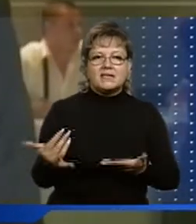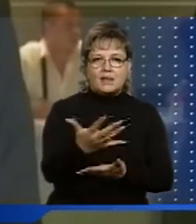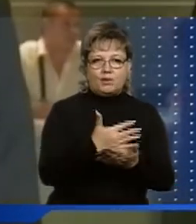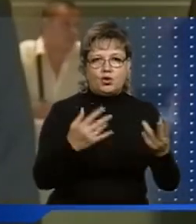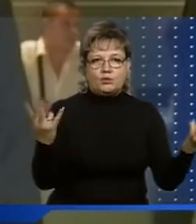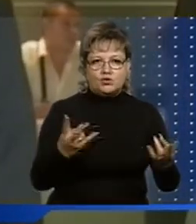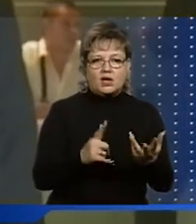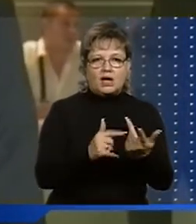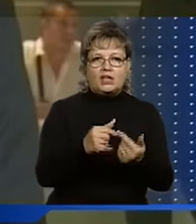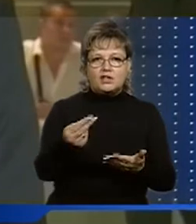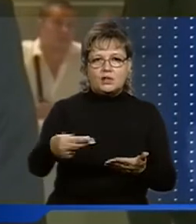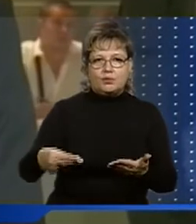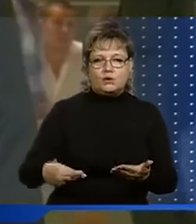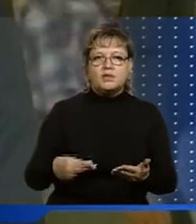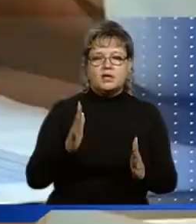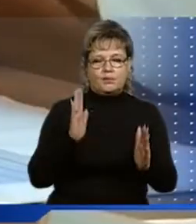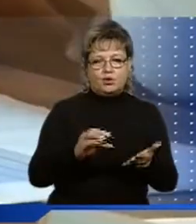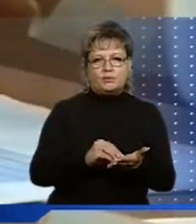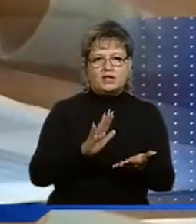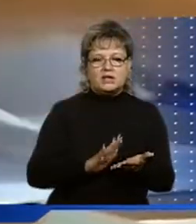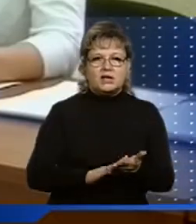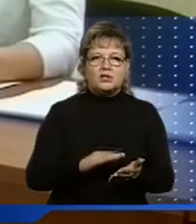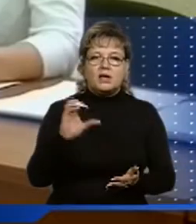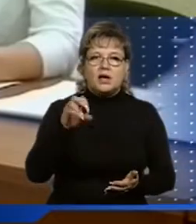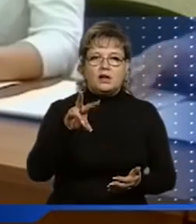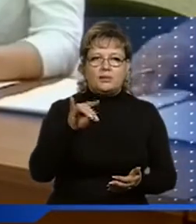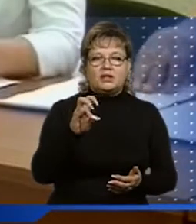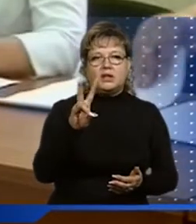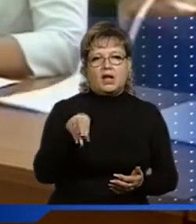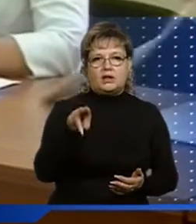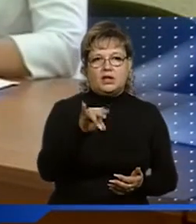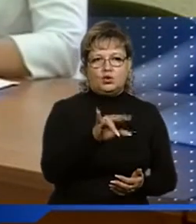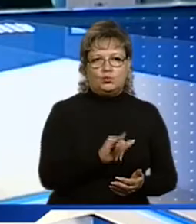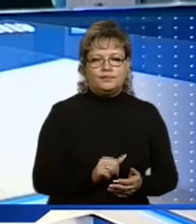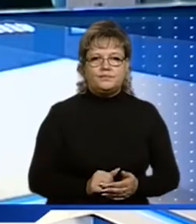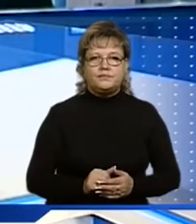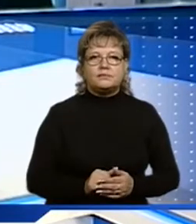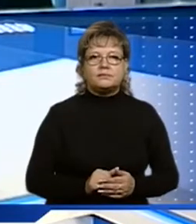количество подписей и пройдем регистрацию. Екатерина Лободина, на Дону.